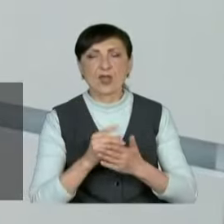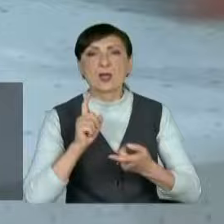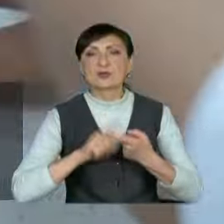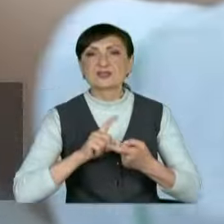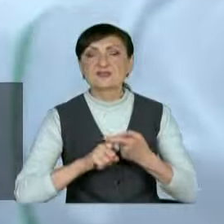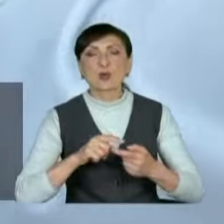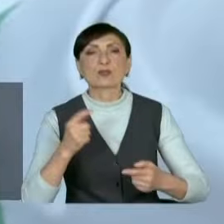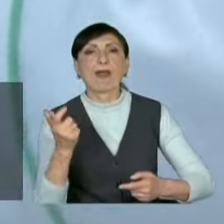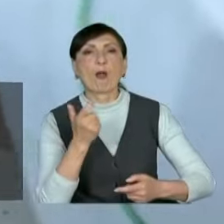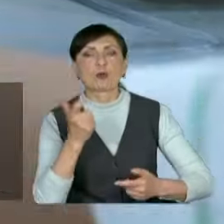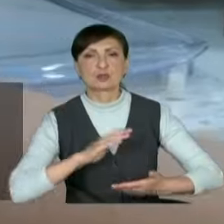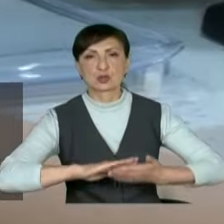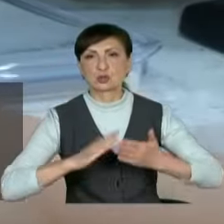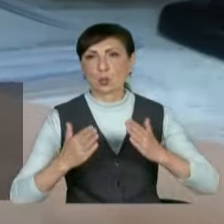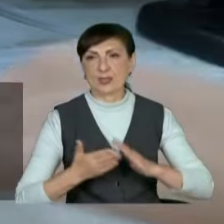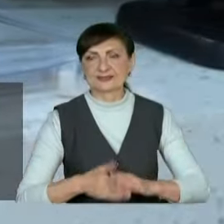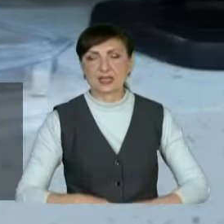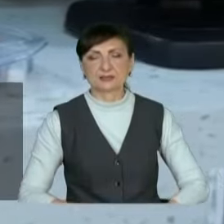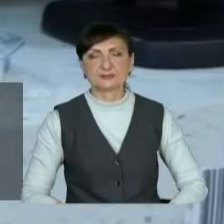от экономической ситуации.